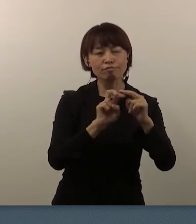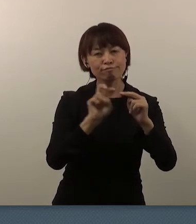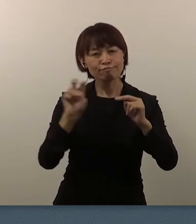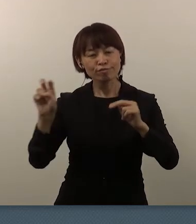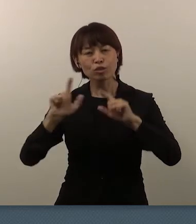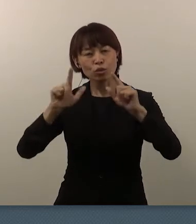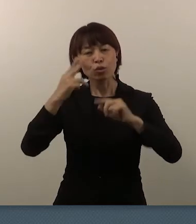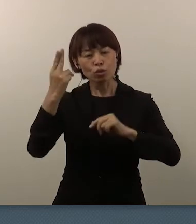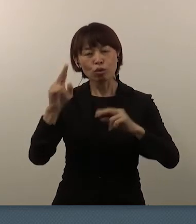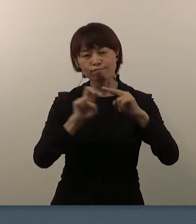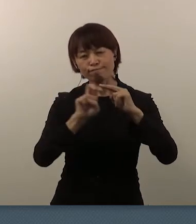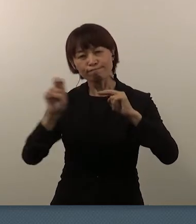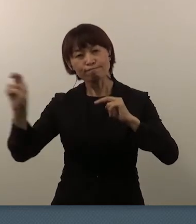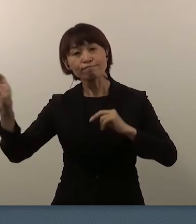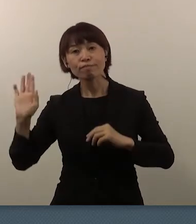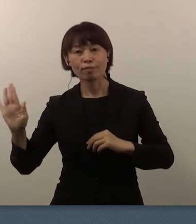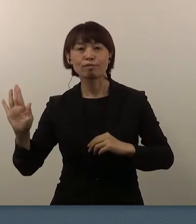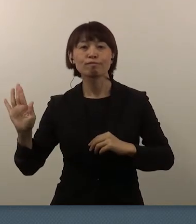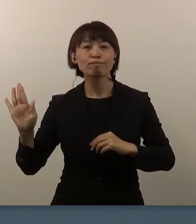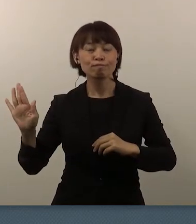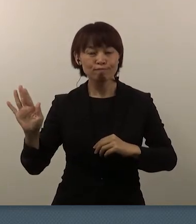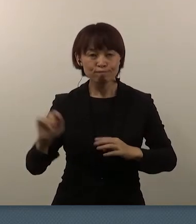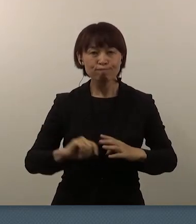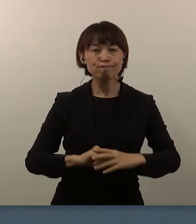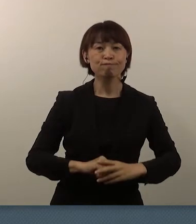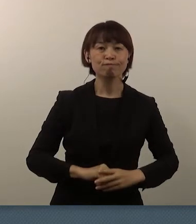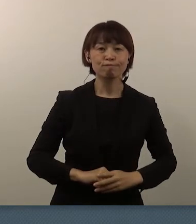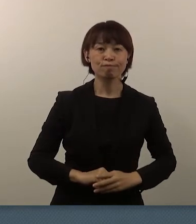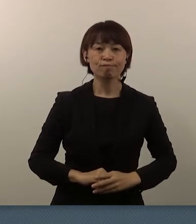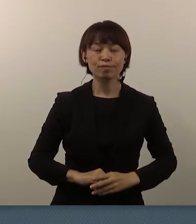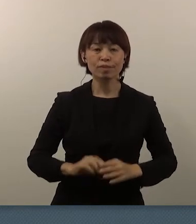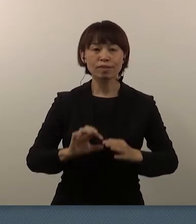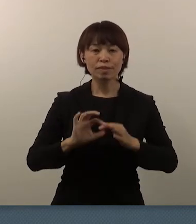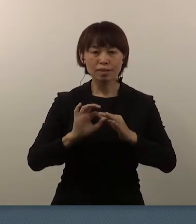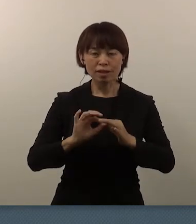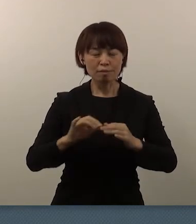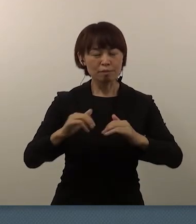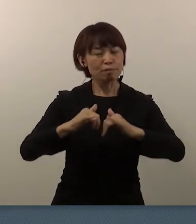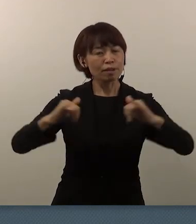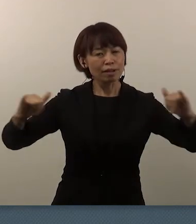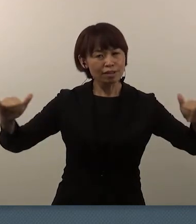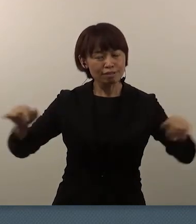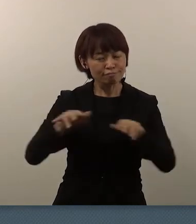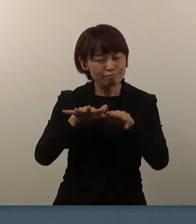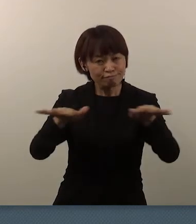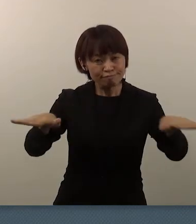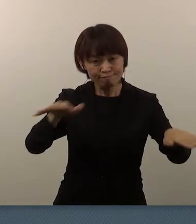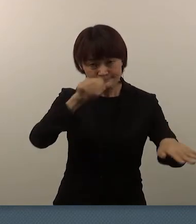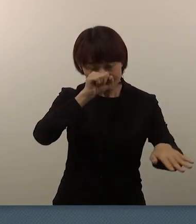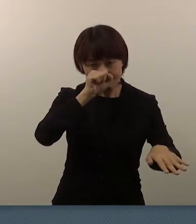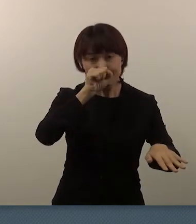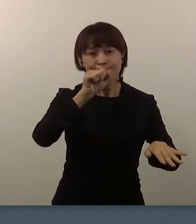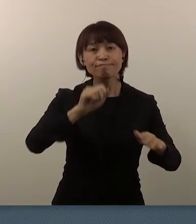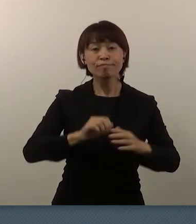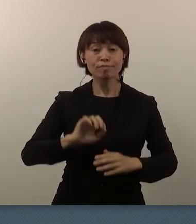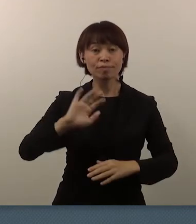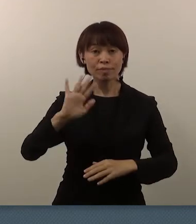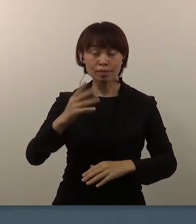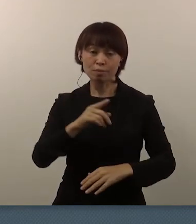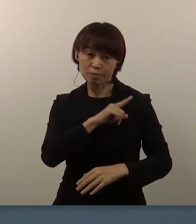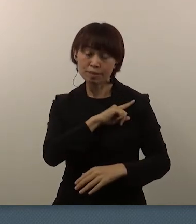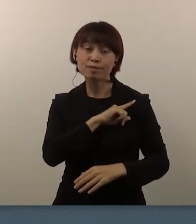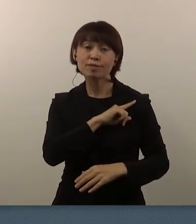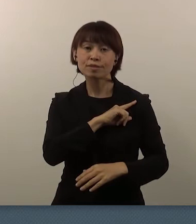東京都等もその電車は行きますから、なるべく広い範囲に広がってくるということを期待したいとは思っています。まずはしか